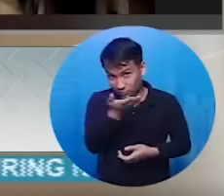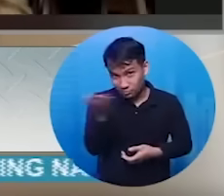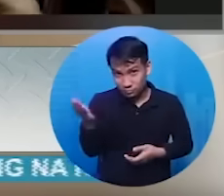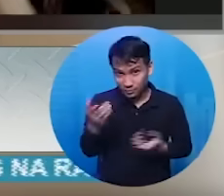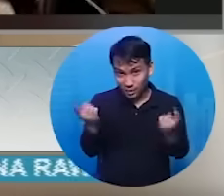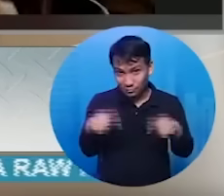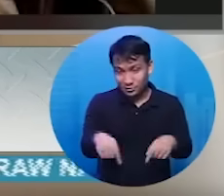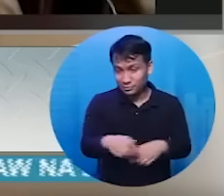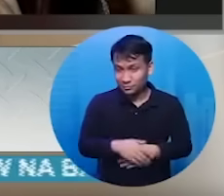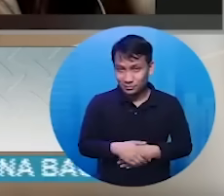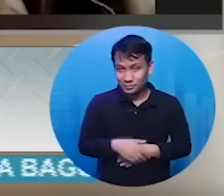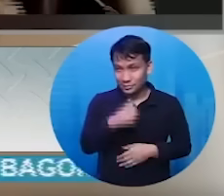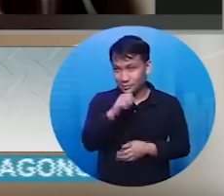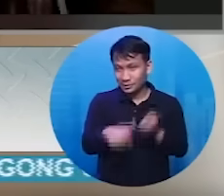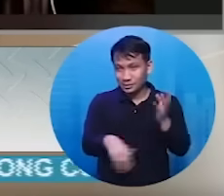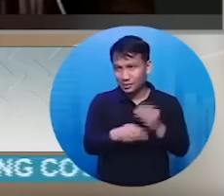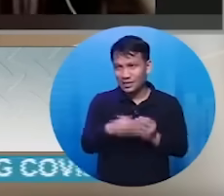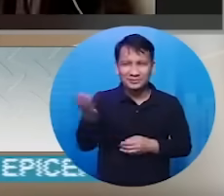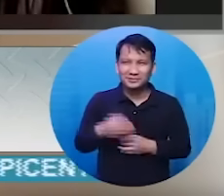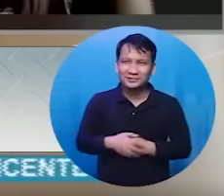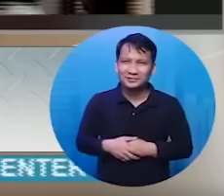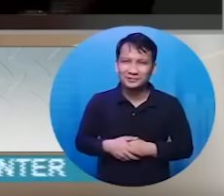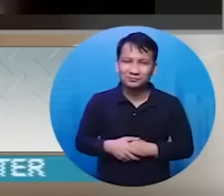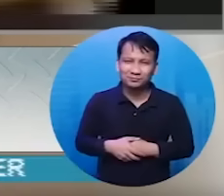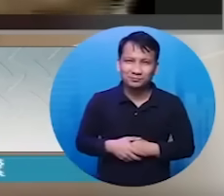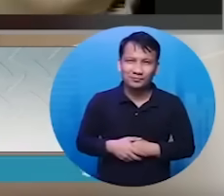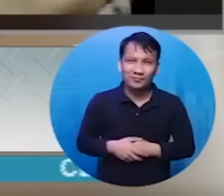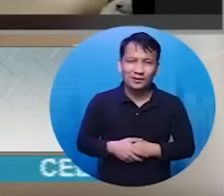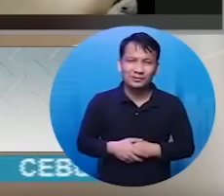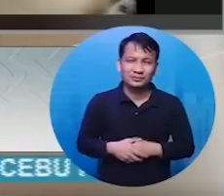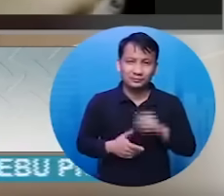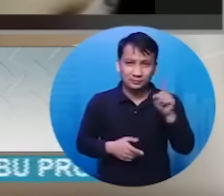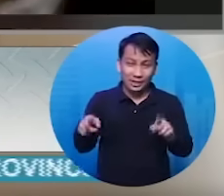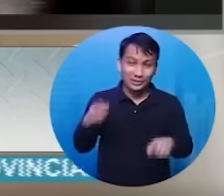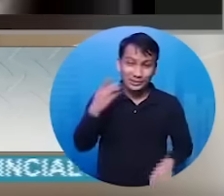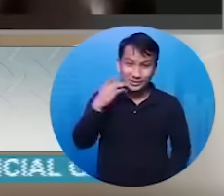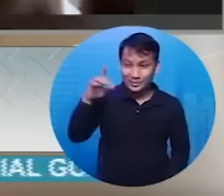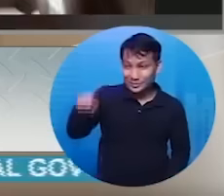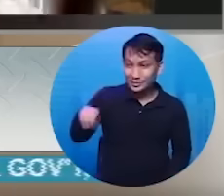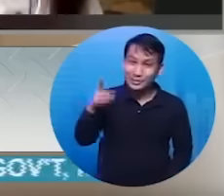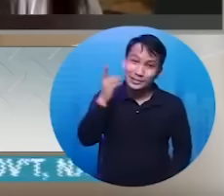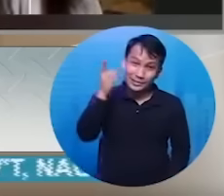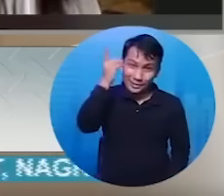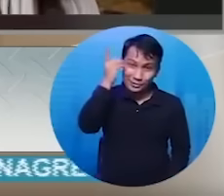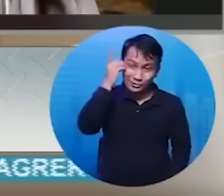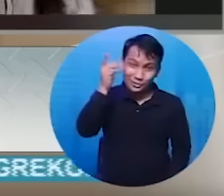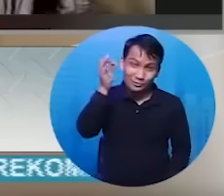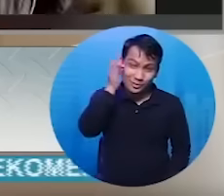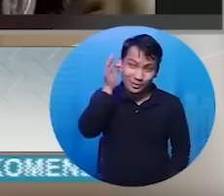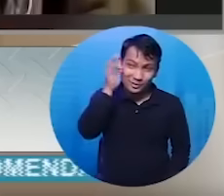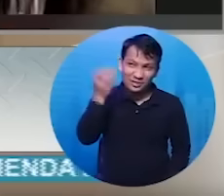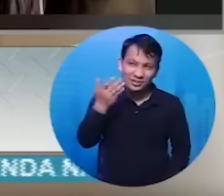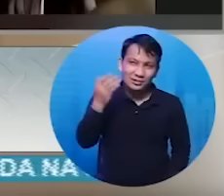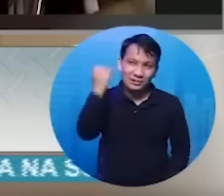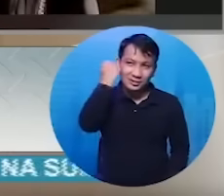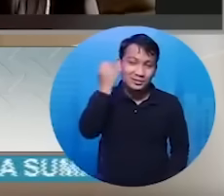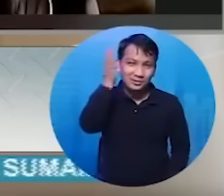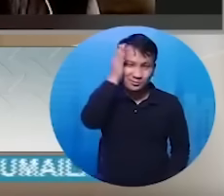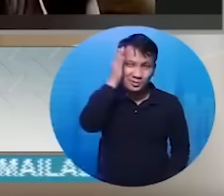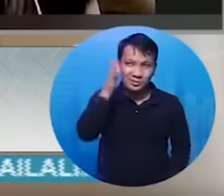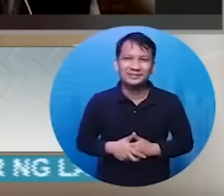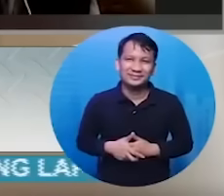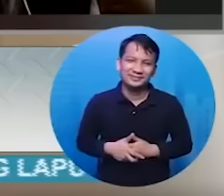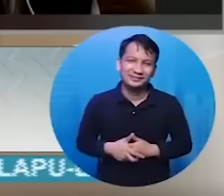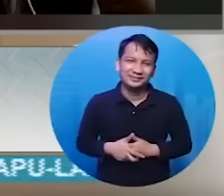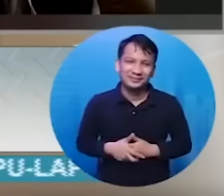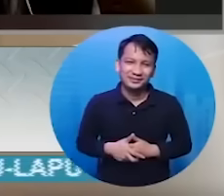nang kainatnan, hindi ko nadudugtungan. Alam na siguro ng mga viewers. Alam mo, isa sa mga inmate doon, si Dagol. Pangalawa, si Perion. Pangatlo, may bago, Jimboy.